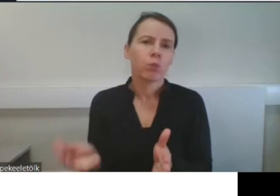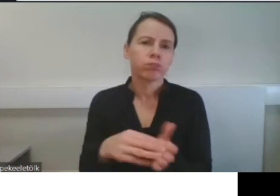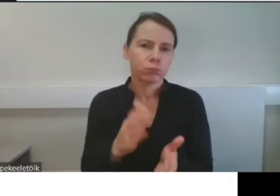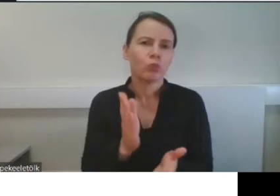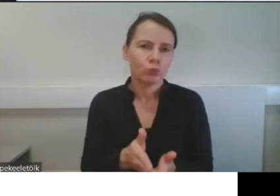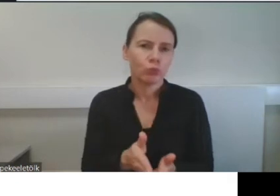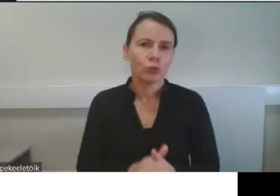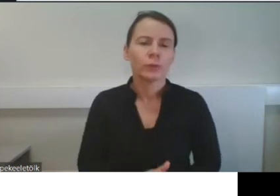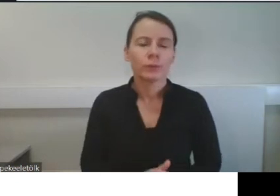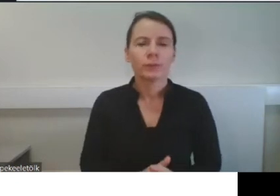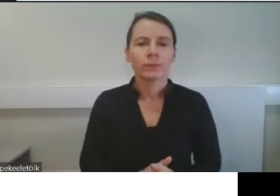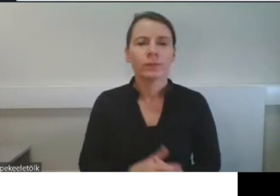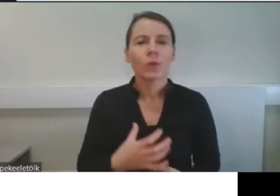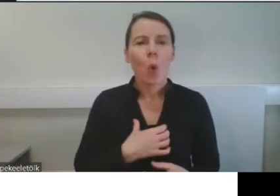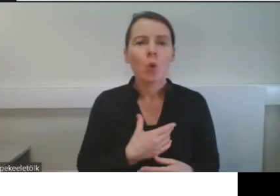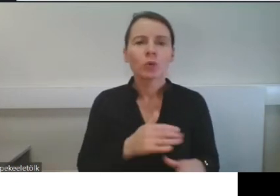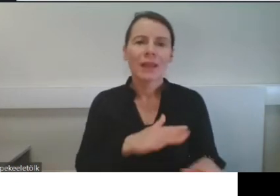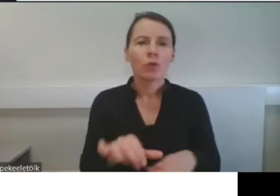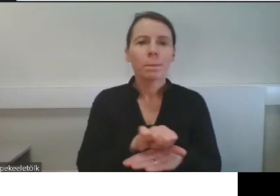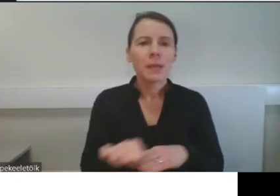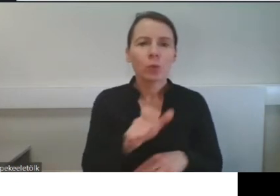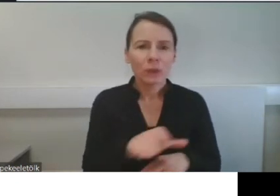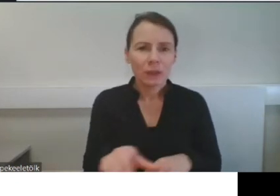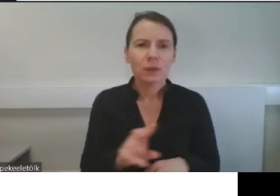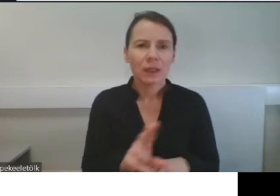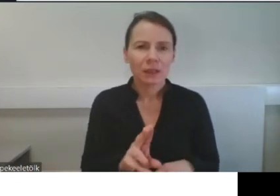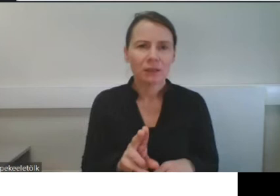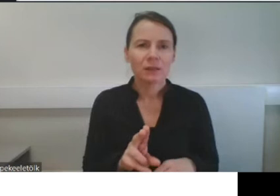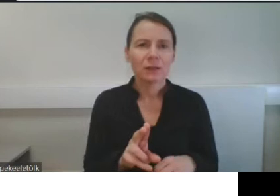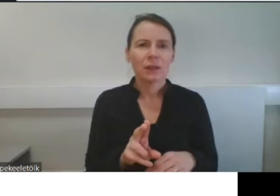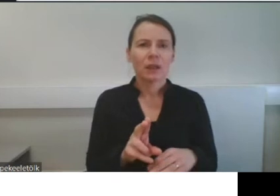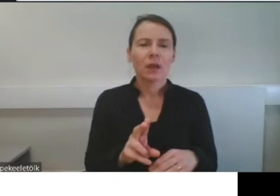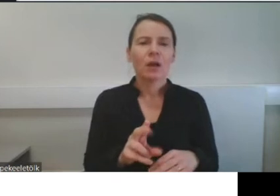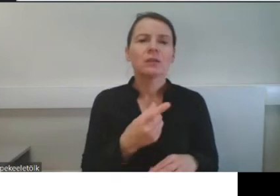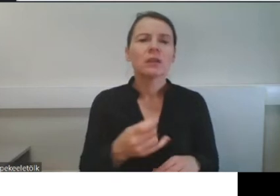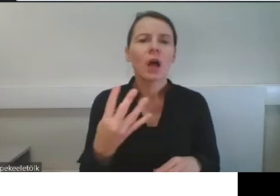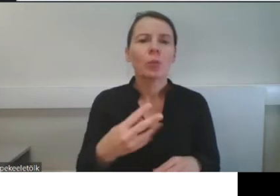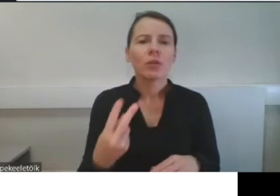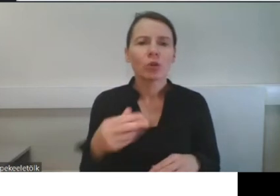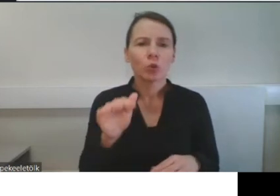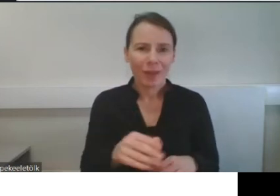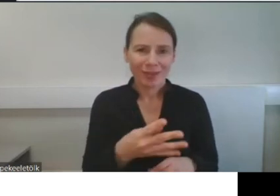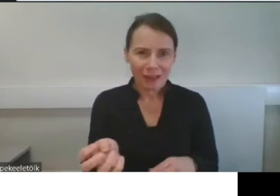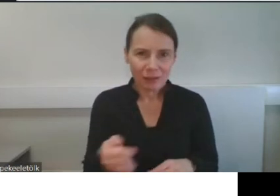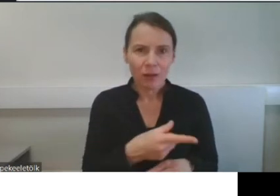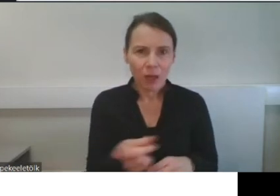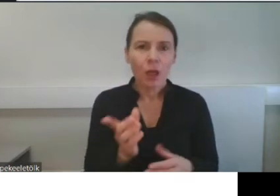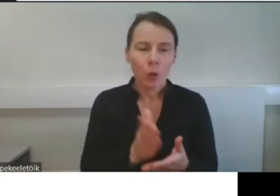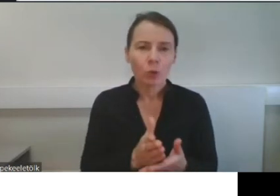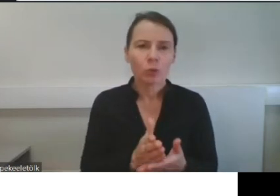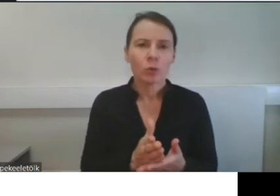vajadust. Ja hästi oluline oli siis ka jõuda iseseisva toimetuleku peamiste riskirühmade